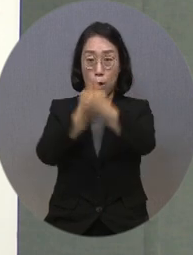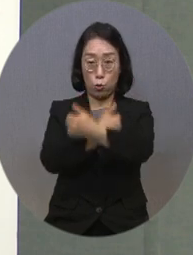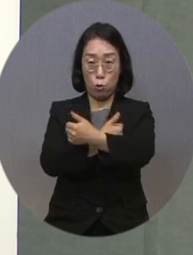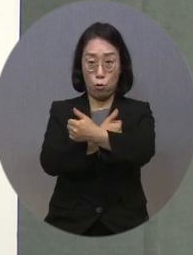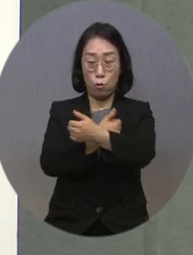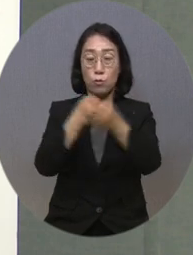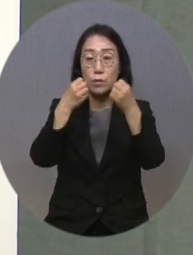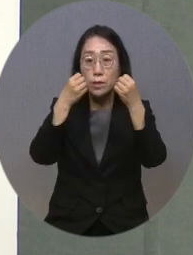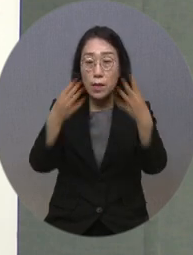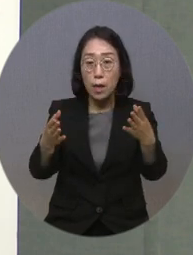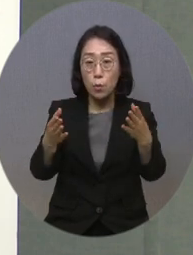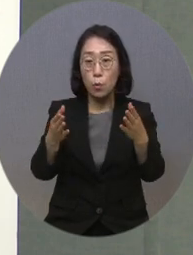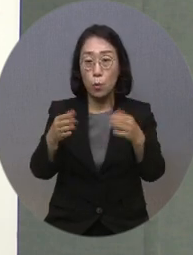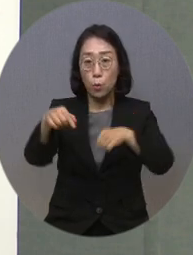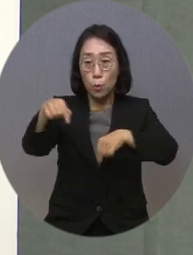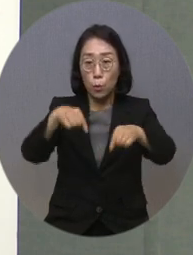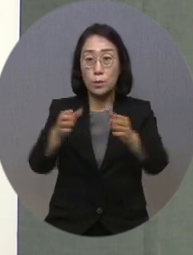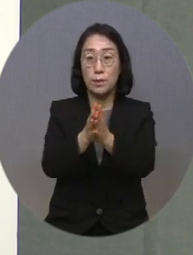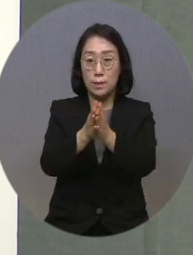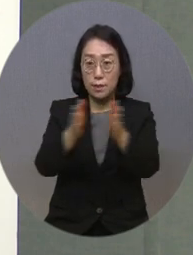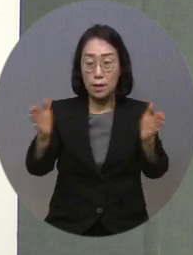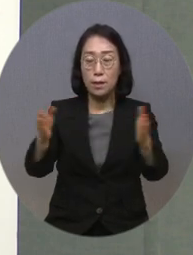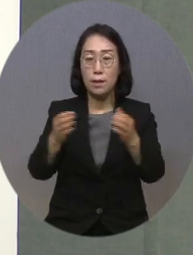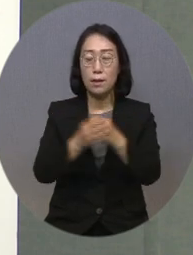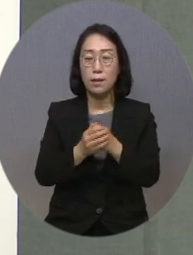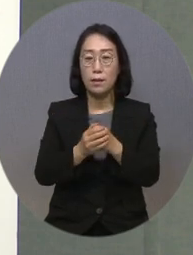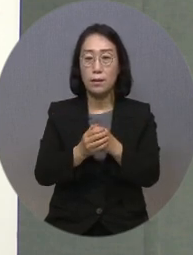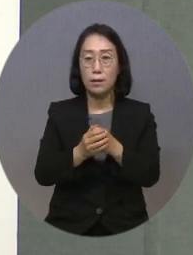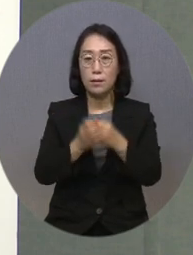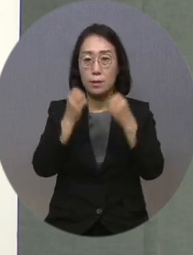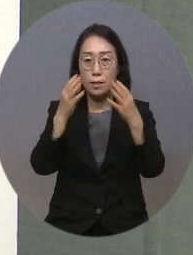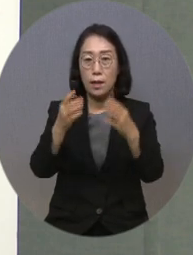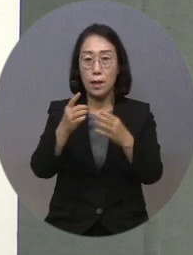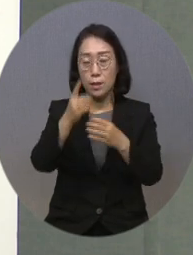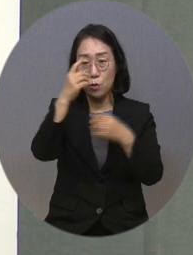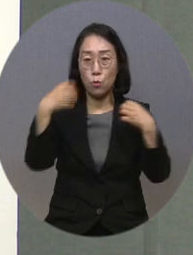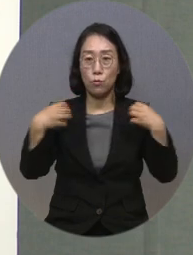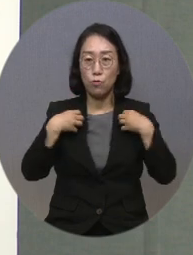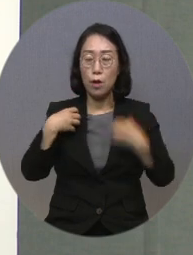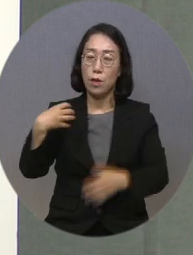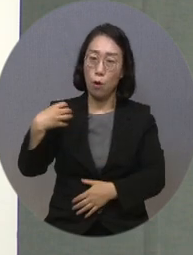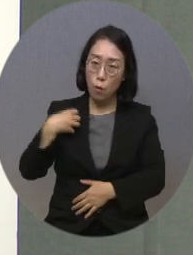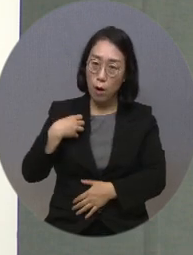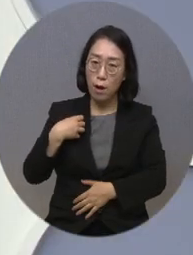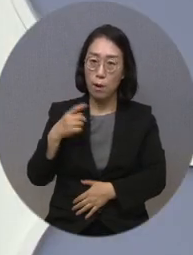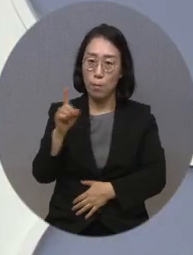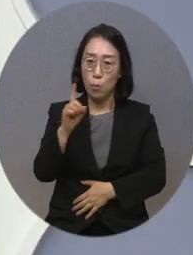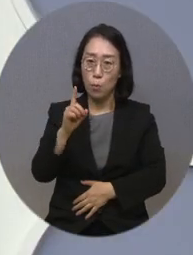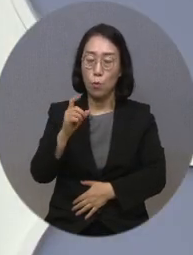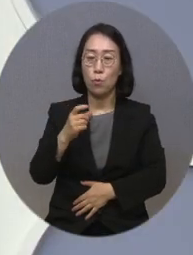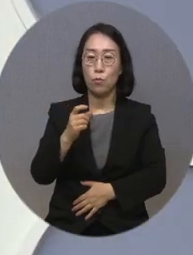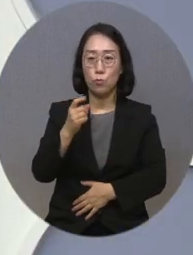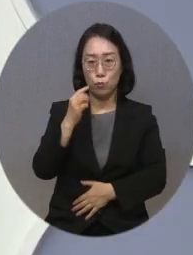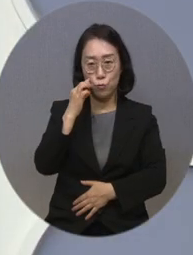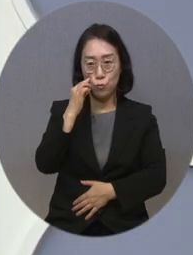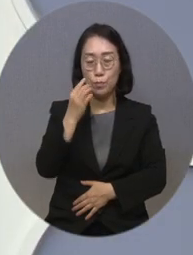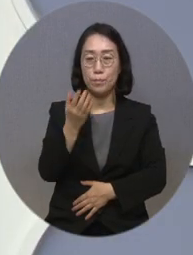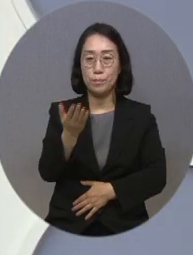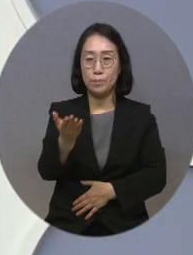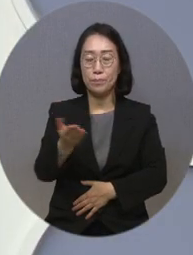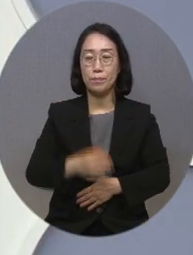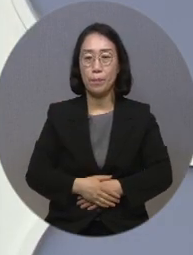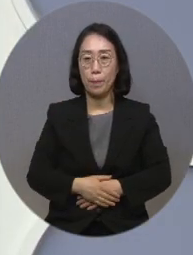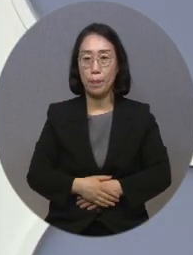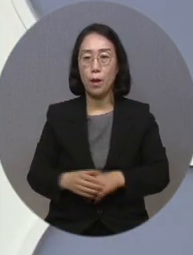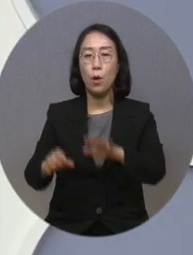새 정부의 역할이 굉장히 기대가 되는데 어떨지 궁금합니다. 네, 벌써